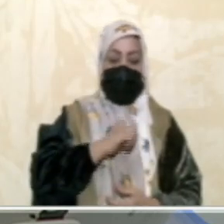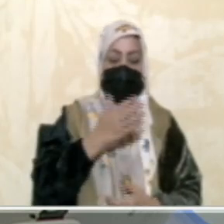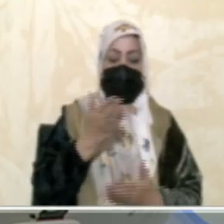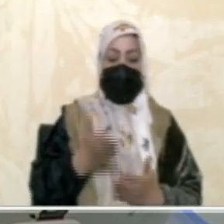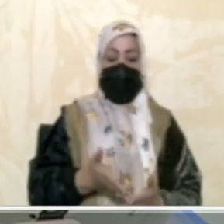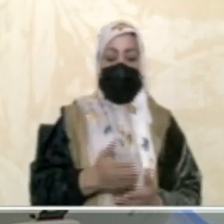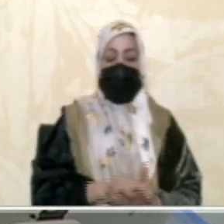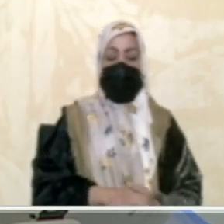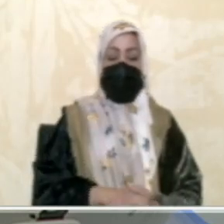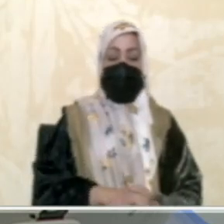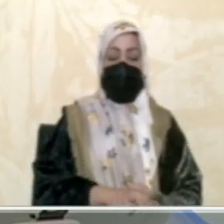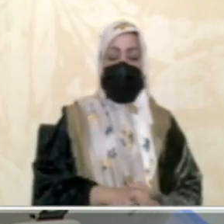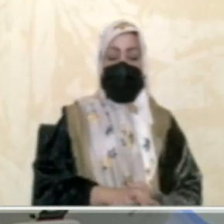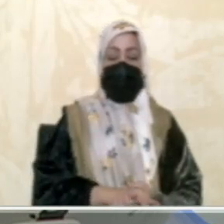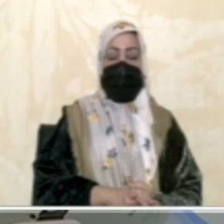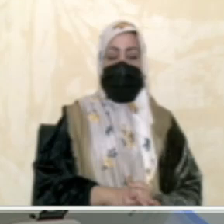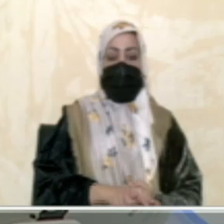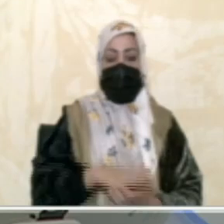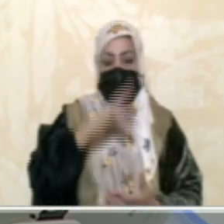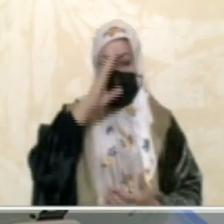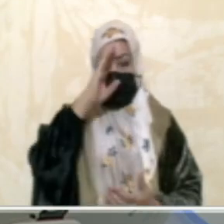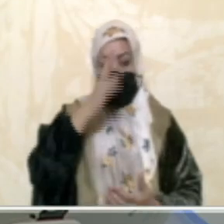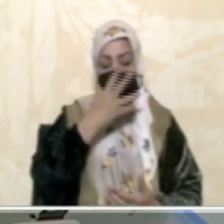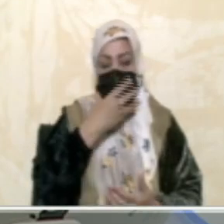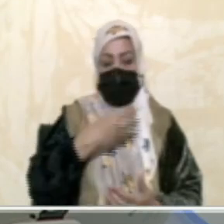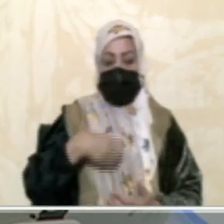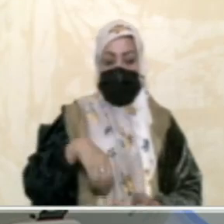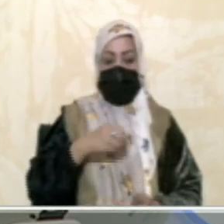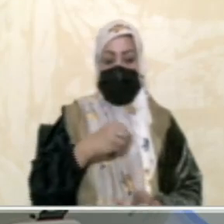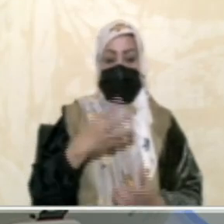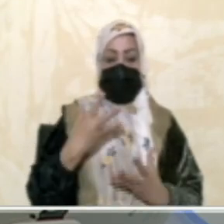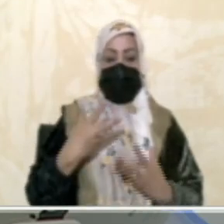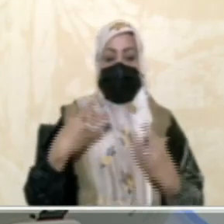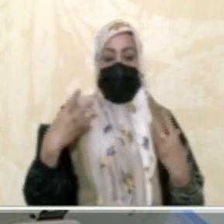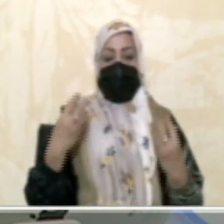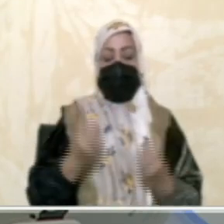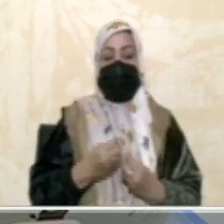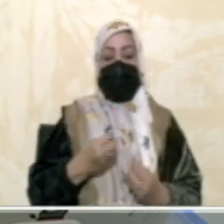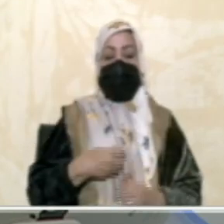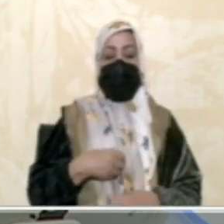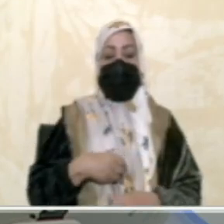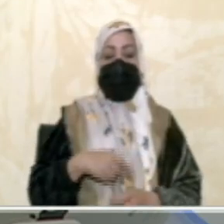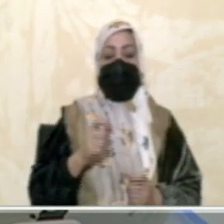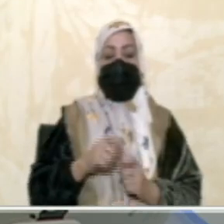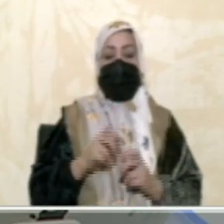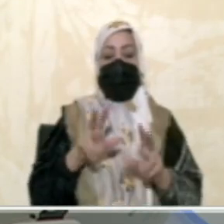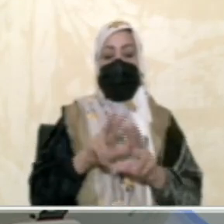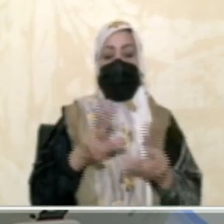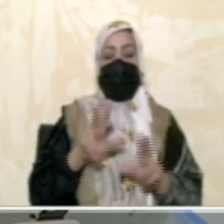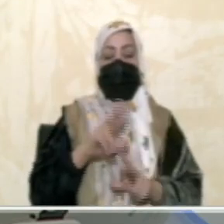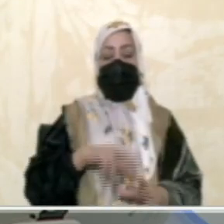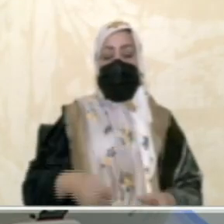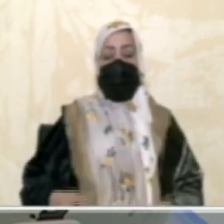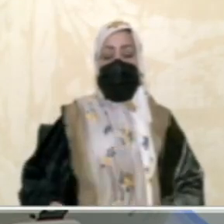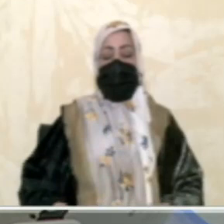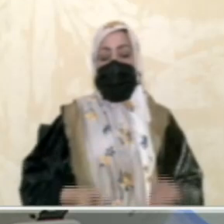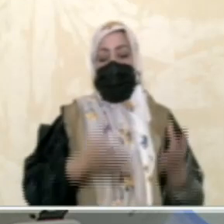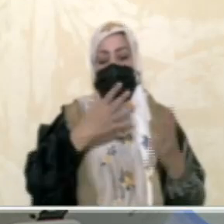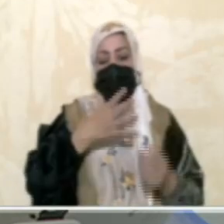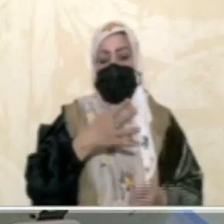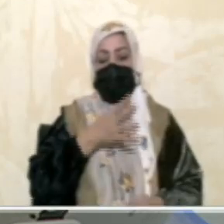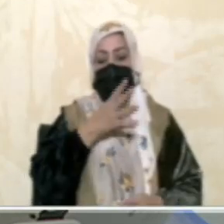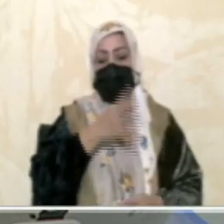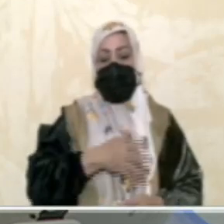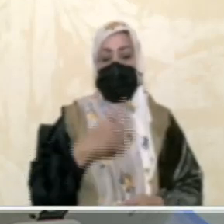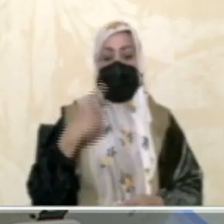طيب والعلمائنا المنبر الطيب ونسال الله الرحمه والعلماء الثاني وغيرها اللهم امين بارك الله